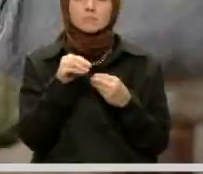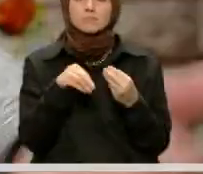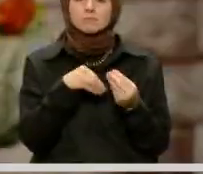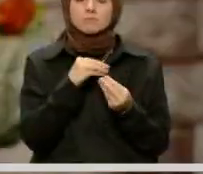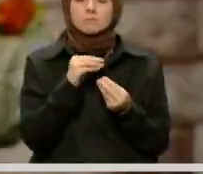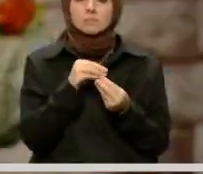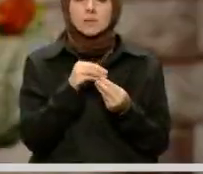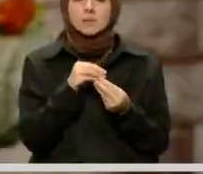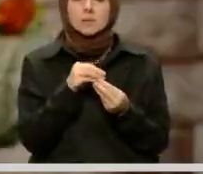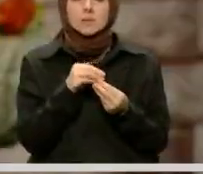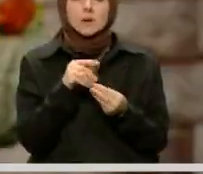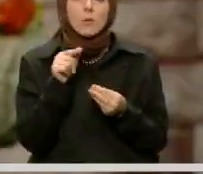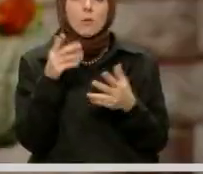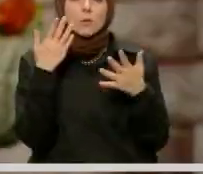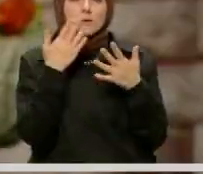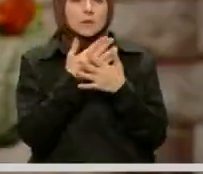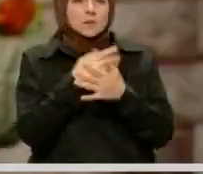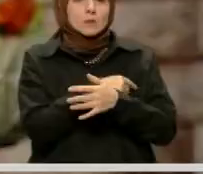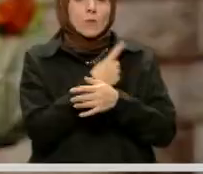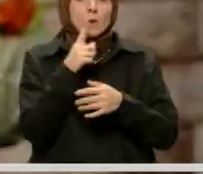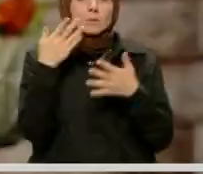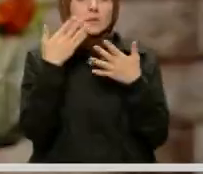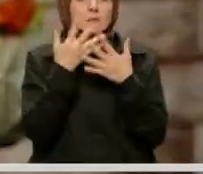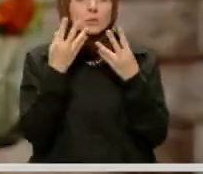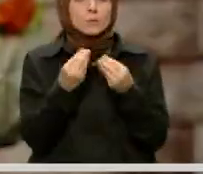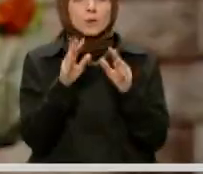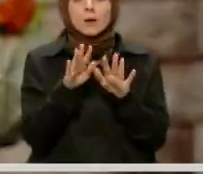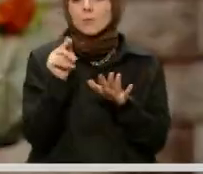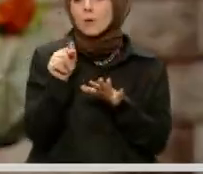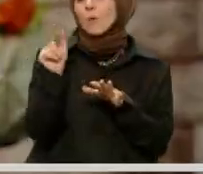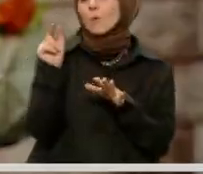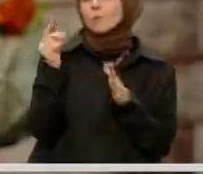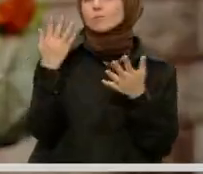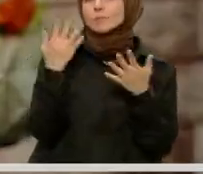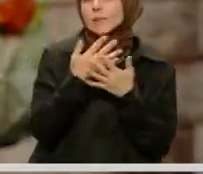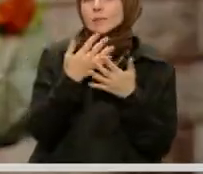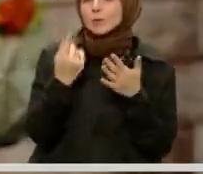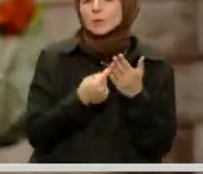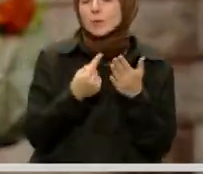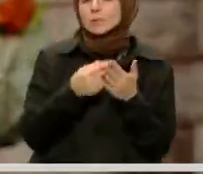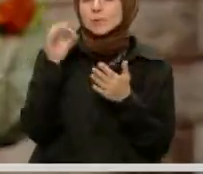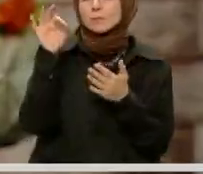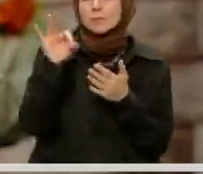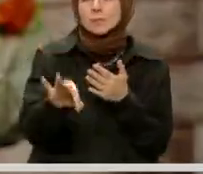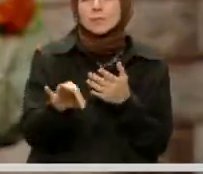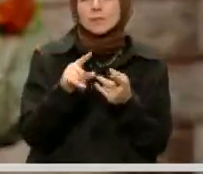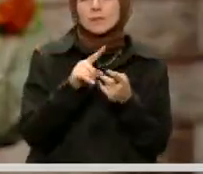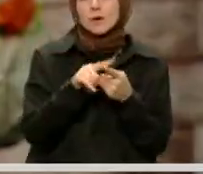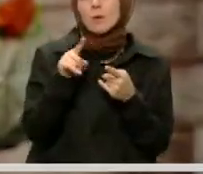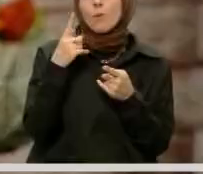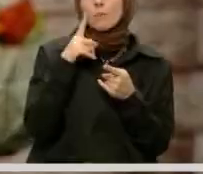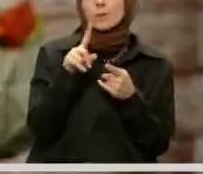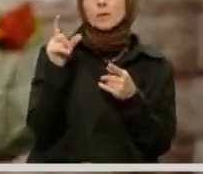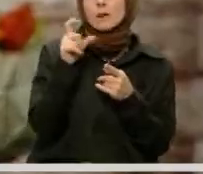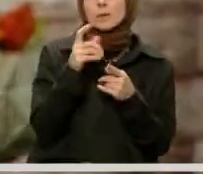bir hafta önce neyse, Kadir gecesi de öyle bir geceydi. Ama o gece Kur'an indi. Kur'an'ın tabiriyle yine bin aydan daha